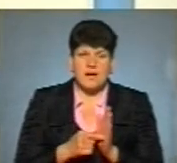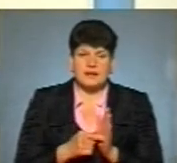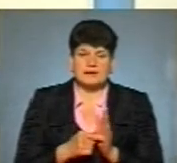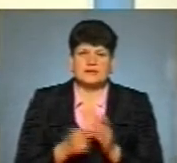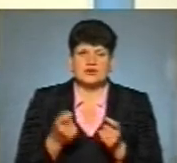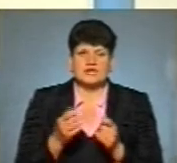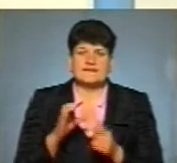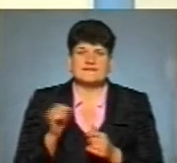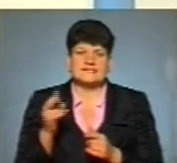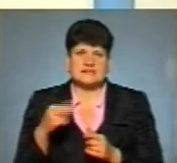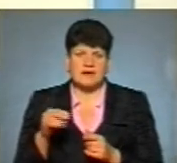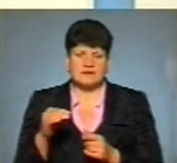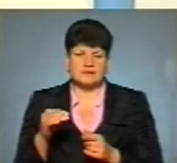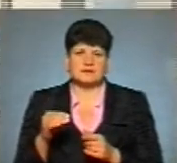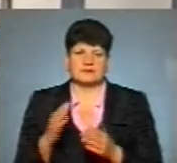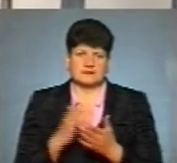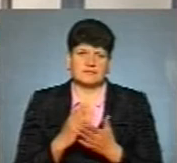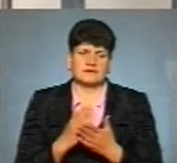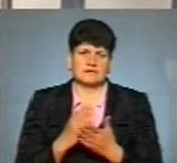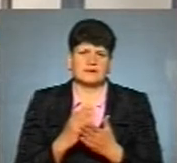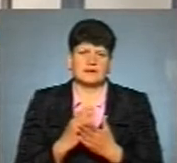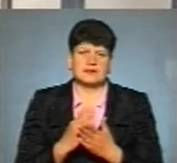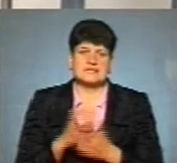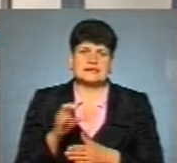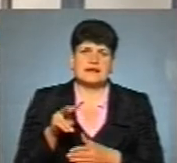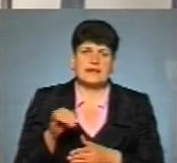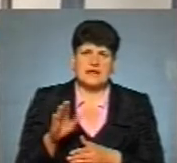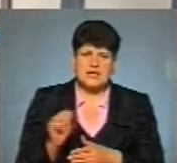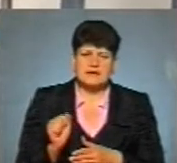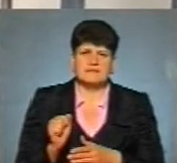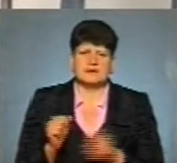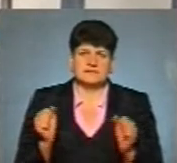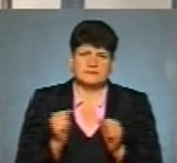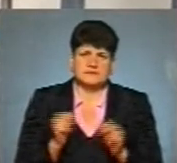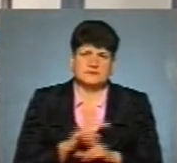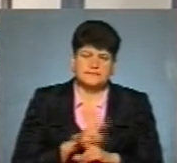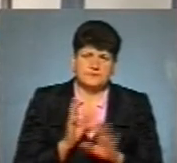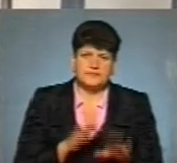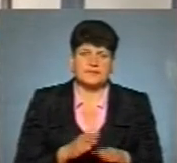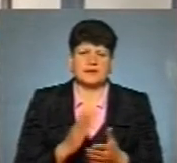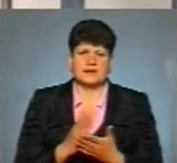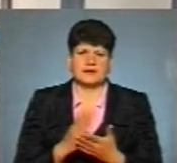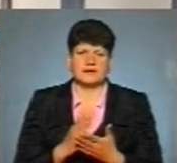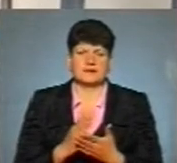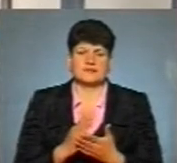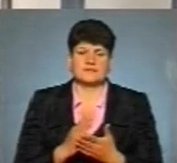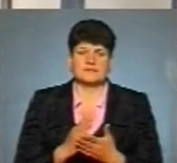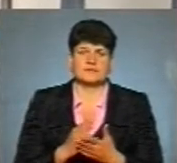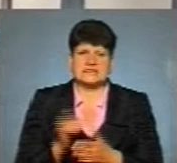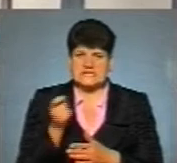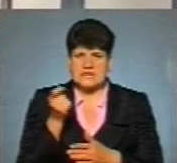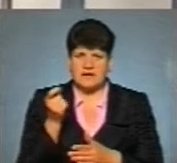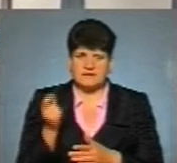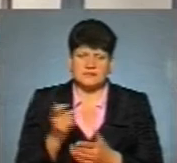по садах потянуло, є що там слива, десь є загибель слив, вже завізок, будемо